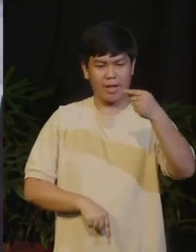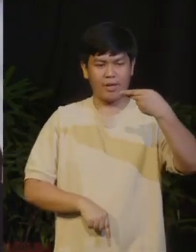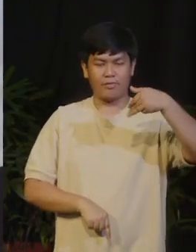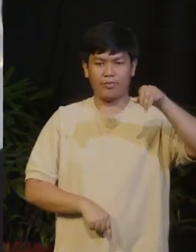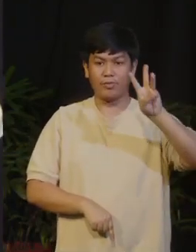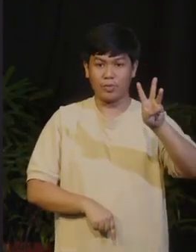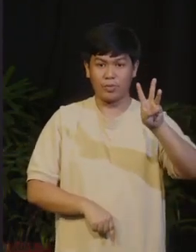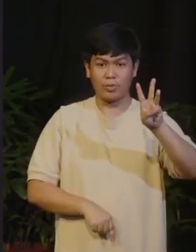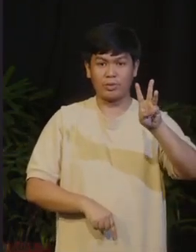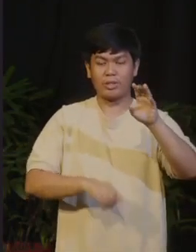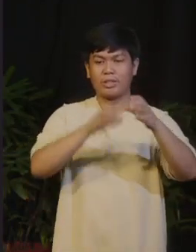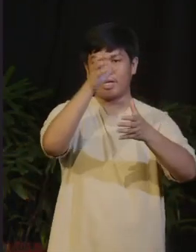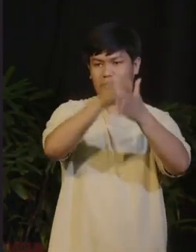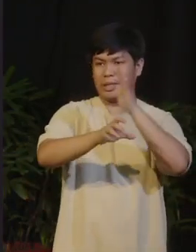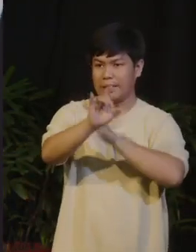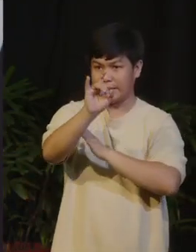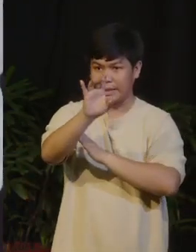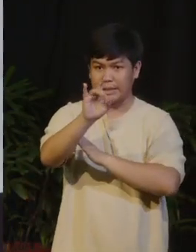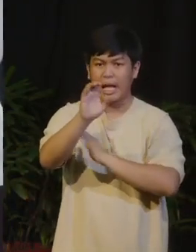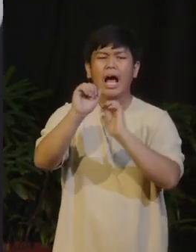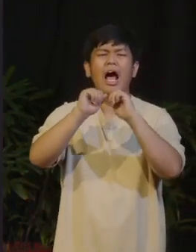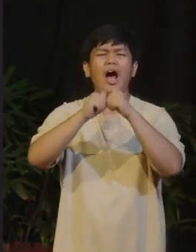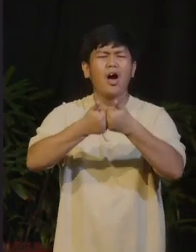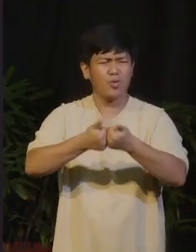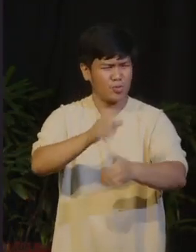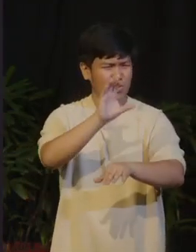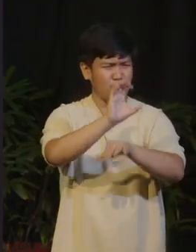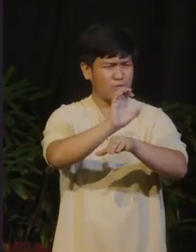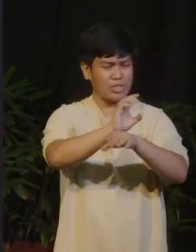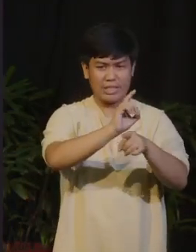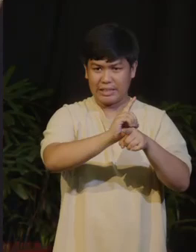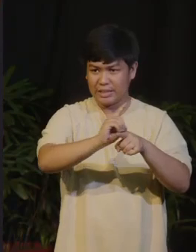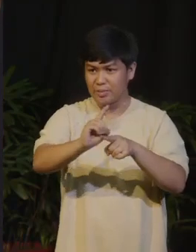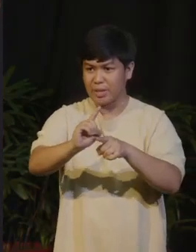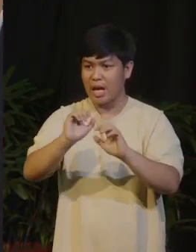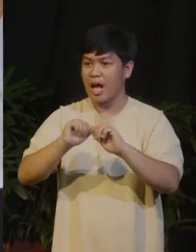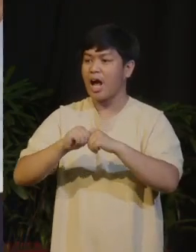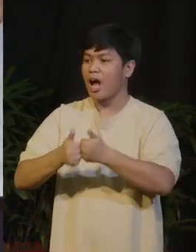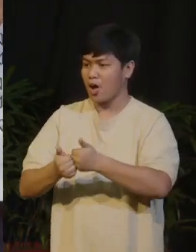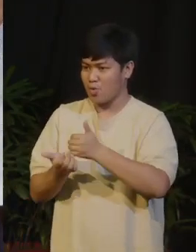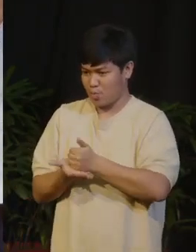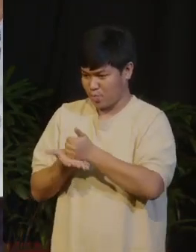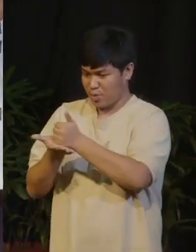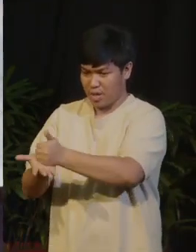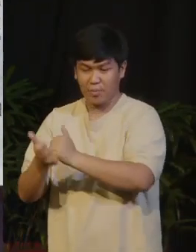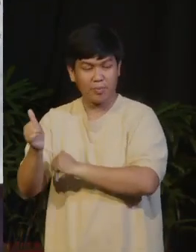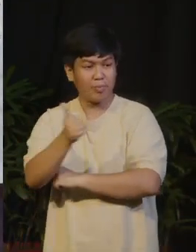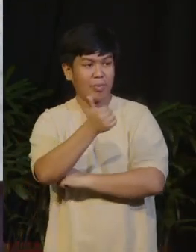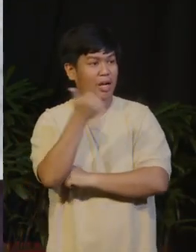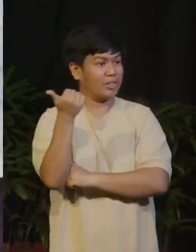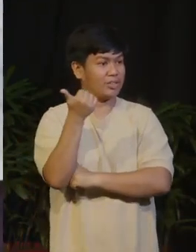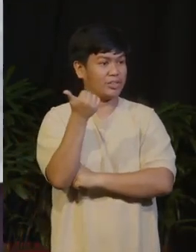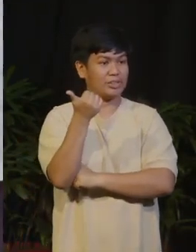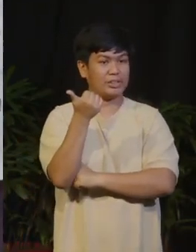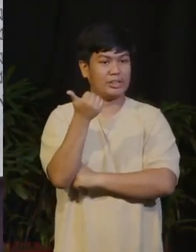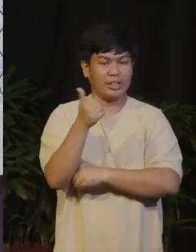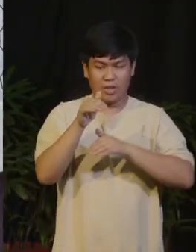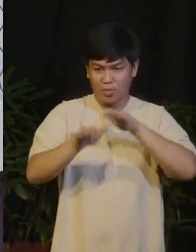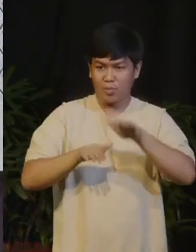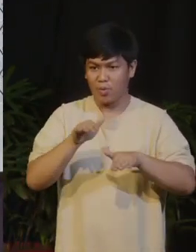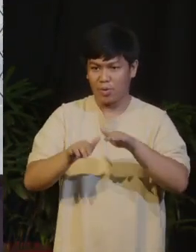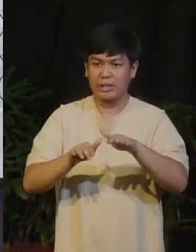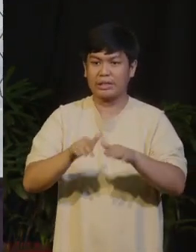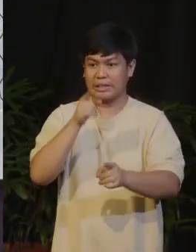church discipline, sa ating pagtulong sa ating mga kapwa Kristiyano na sila ay lumakad